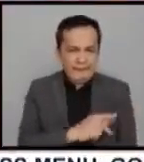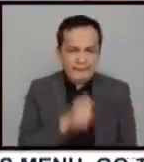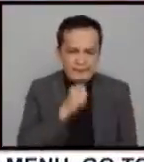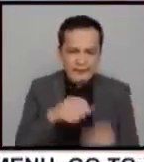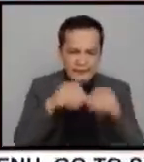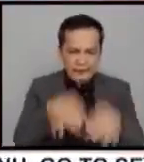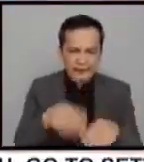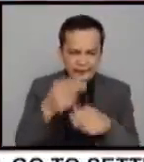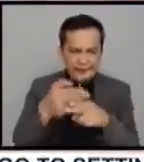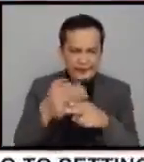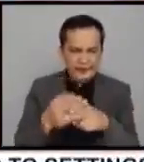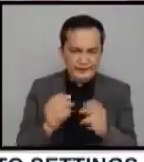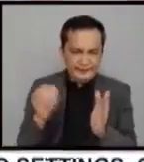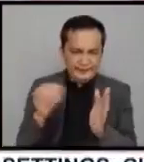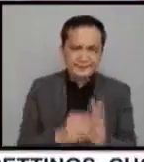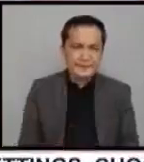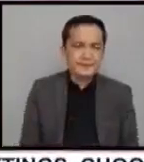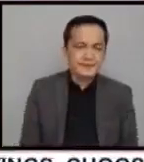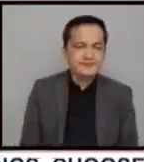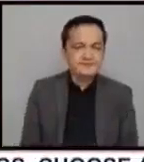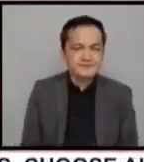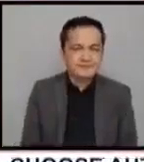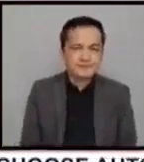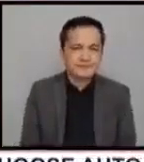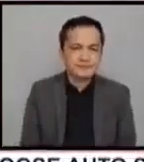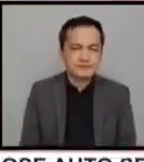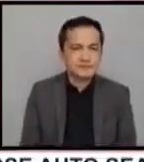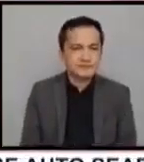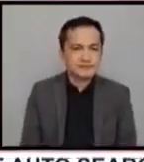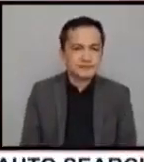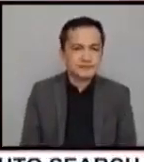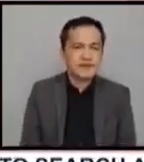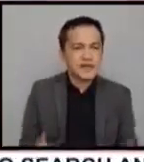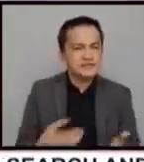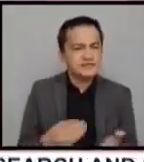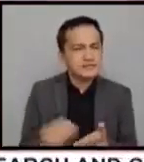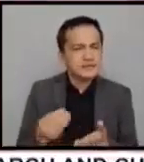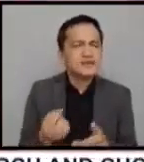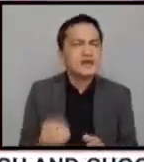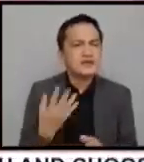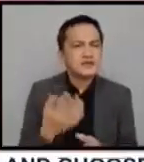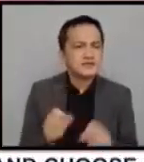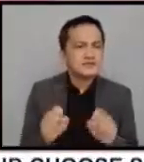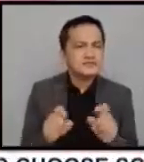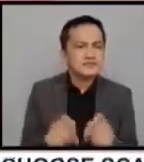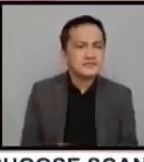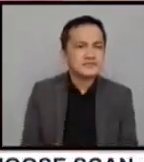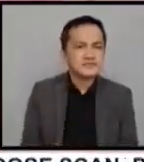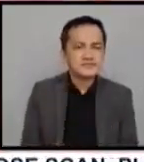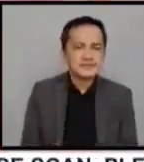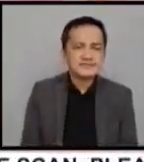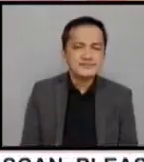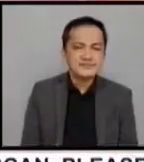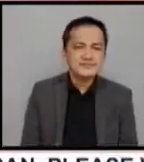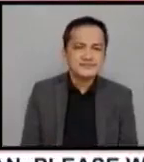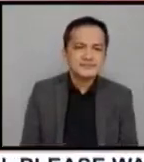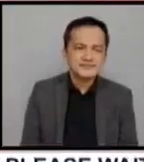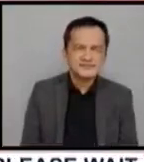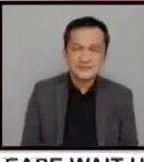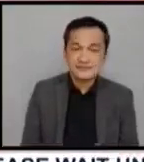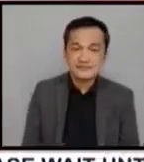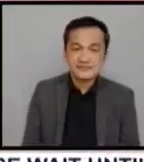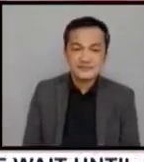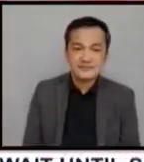mo nandyan. Pag gusto bumili ng ating mga car RSP nito, magkano mo ba to binibenta? Yung ganito po, yung